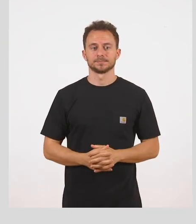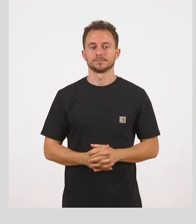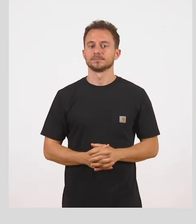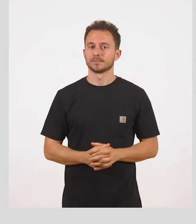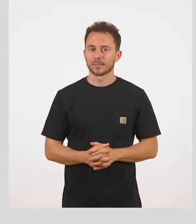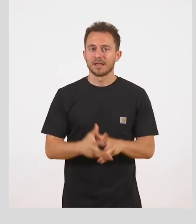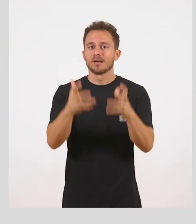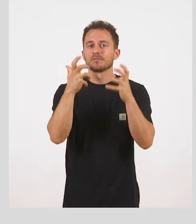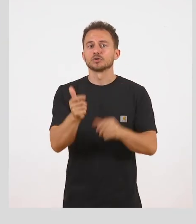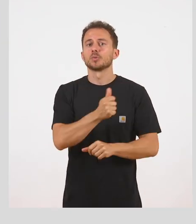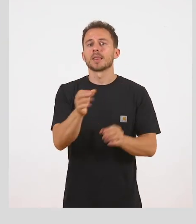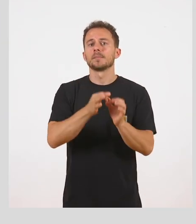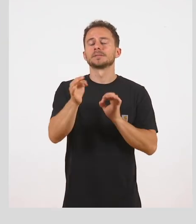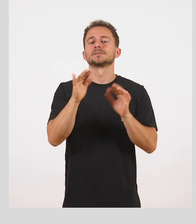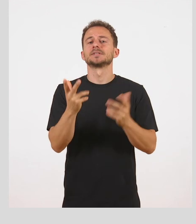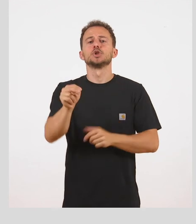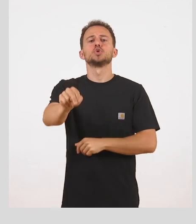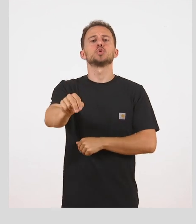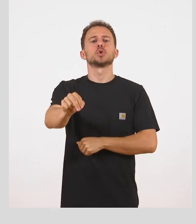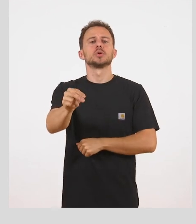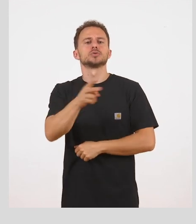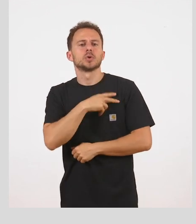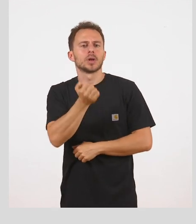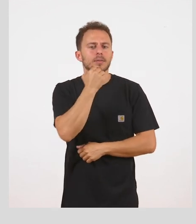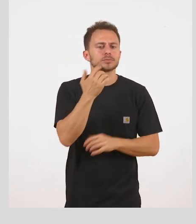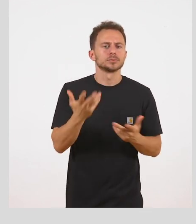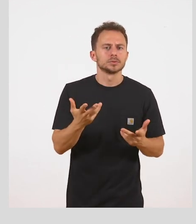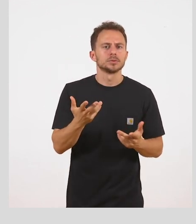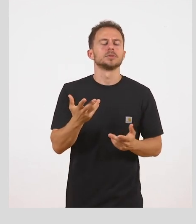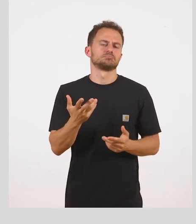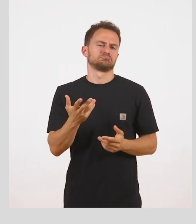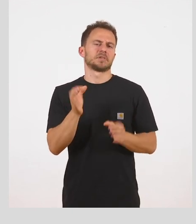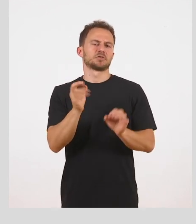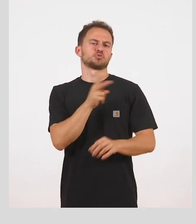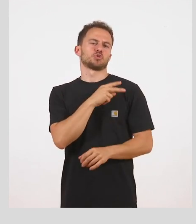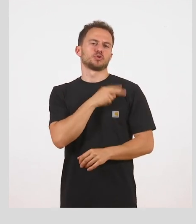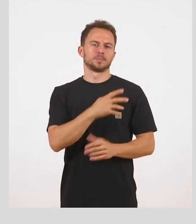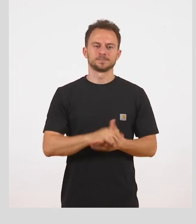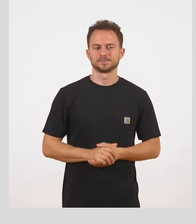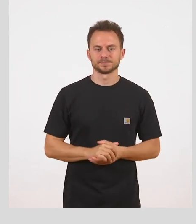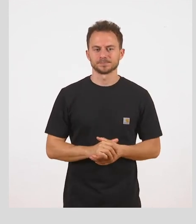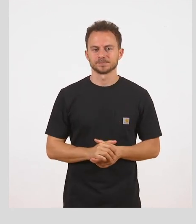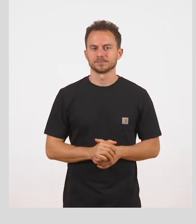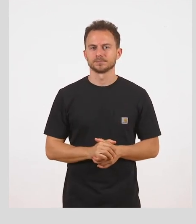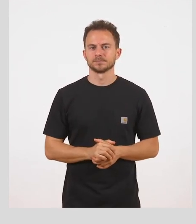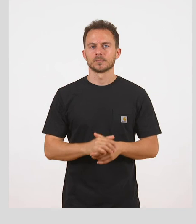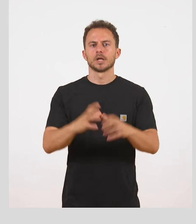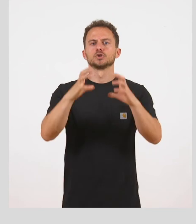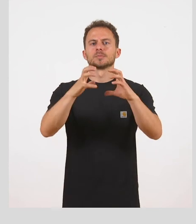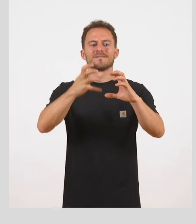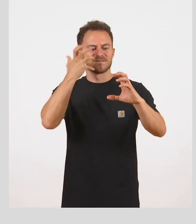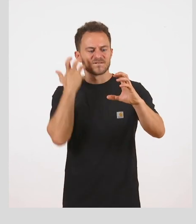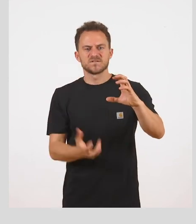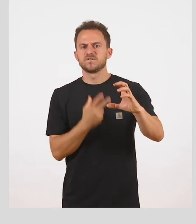Μονάδα μέτρησης του βάρους είναι το νιούτον. Τι θεωρείς, είναι σωστό ή λάθος? Φυσικά είναι σωστό. Το βάρος